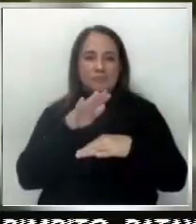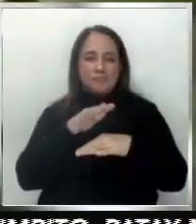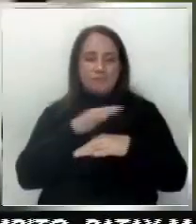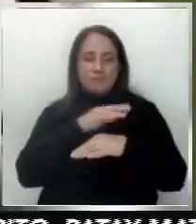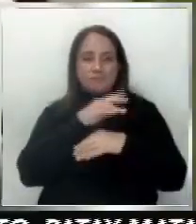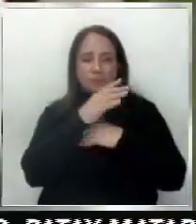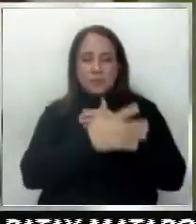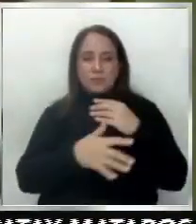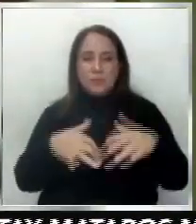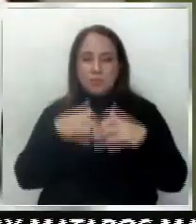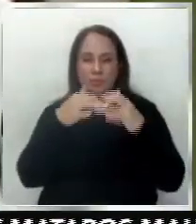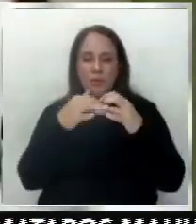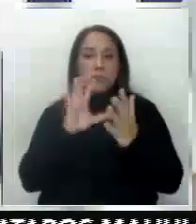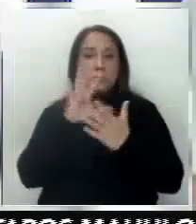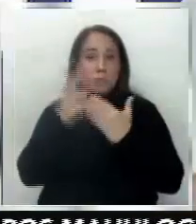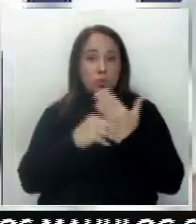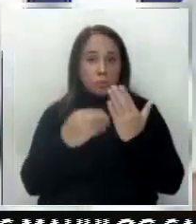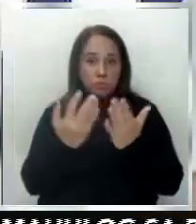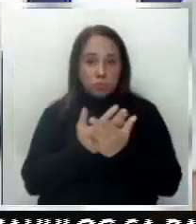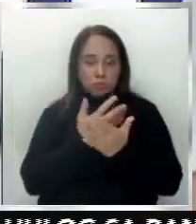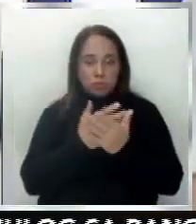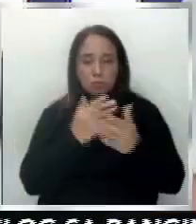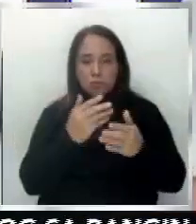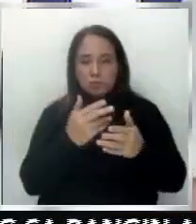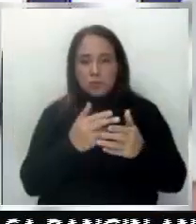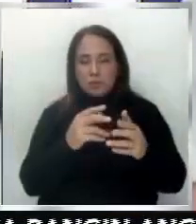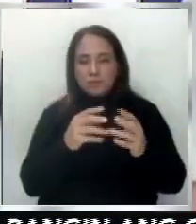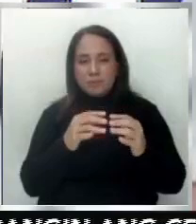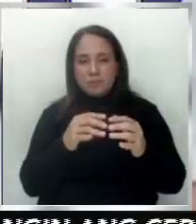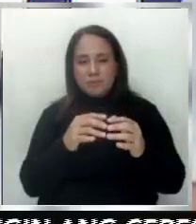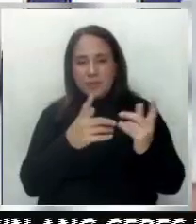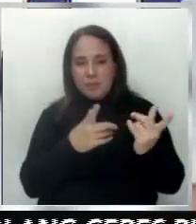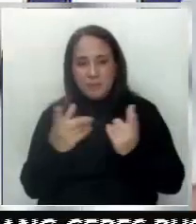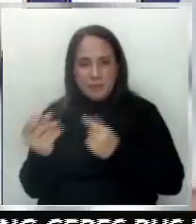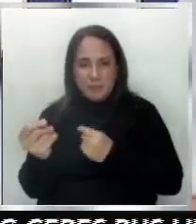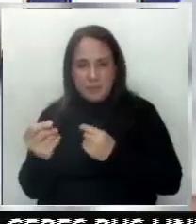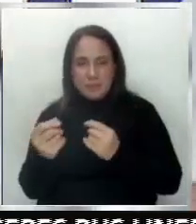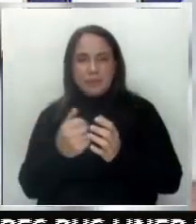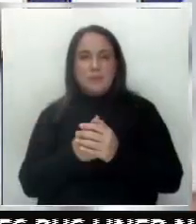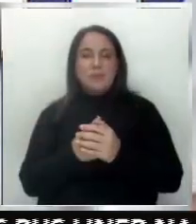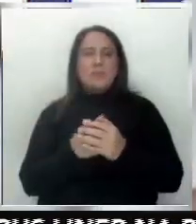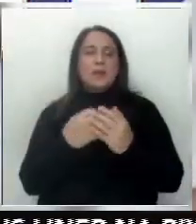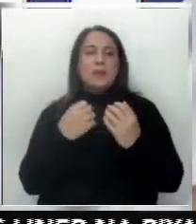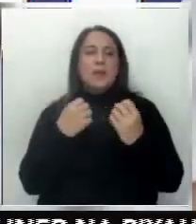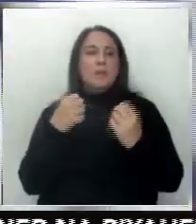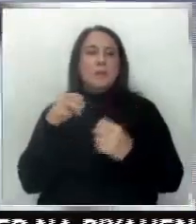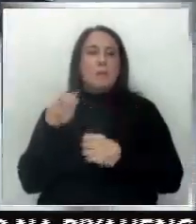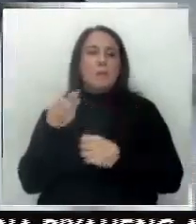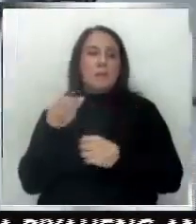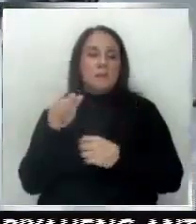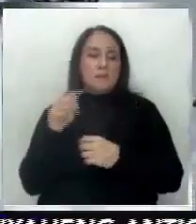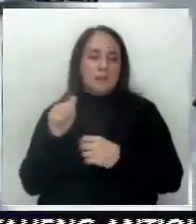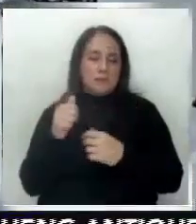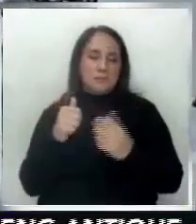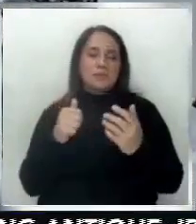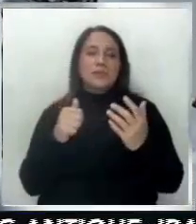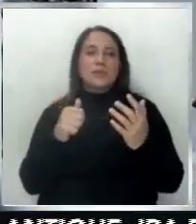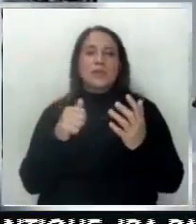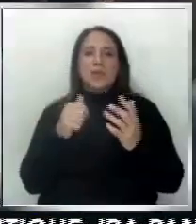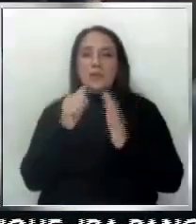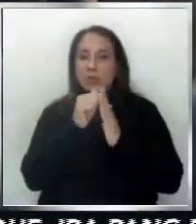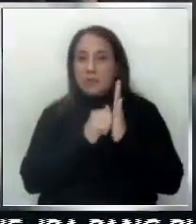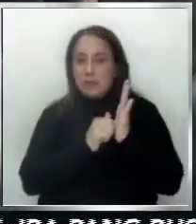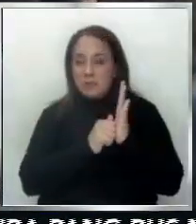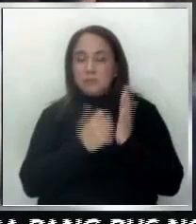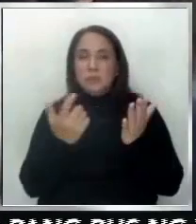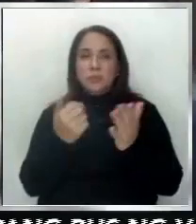na unti-unti nang pinatutupad. Bigyan natin ng pagkakataon yung matatag agenda, yung curriculum and other reforms. Ang mga pinuno ng